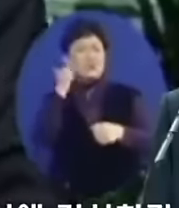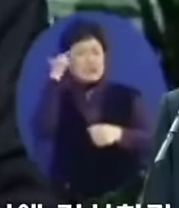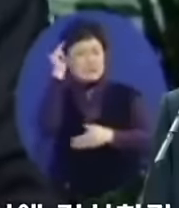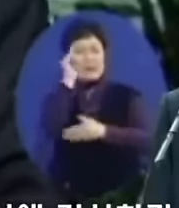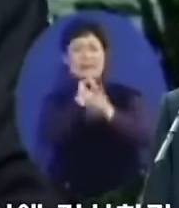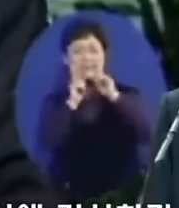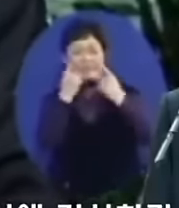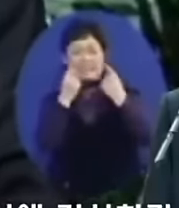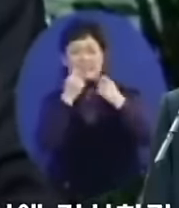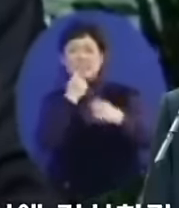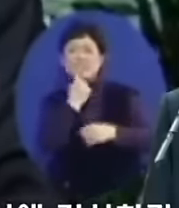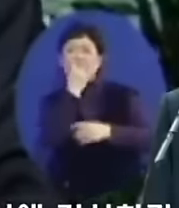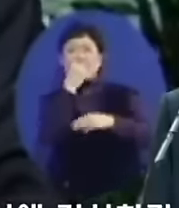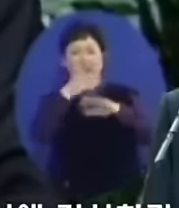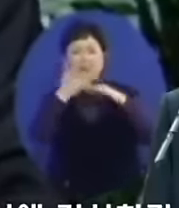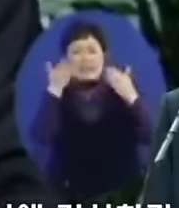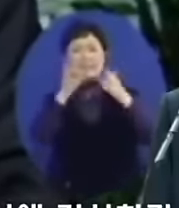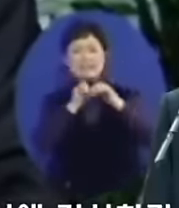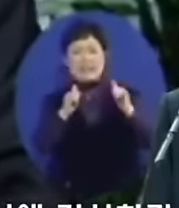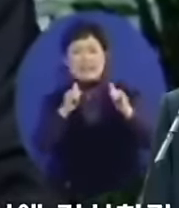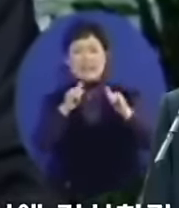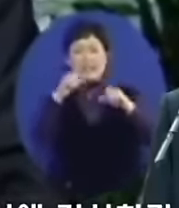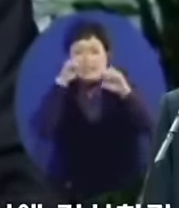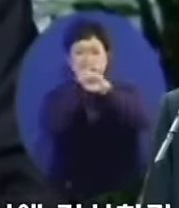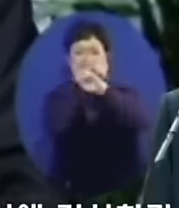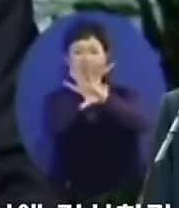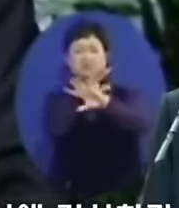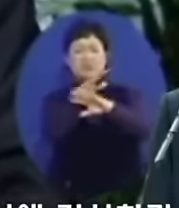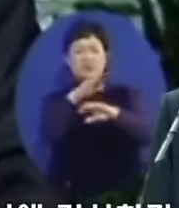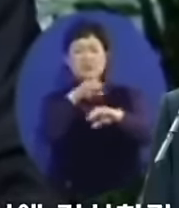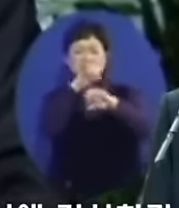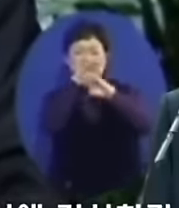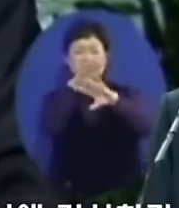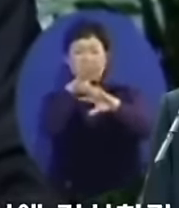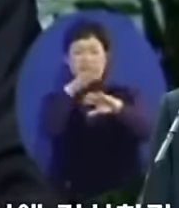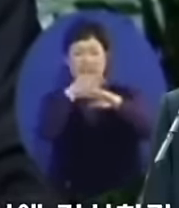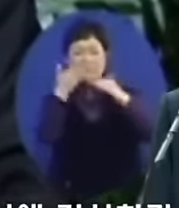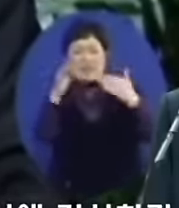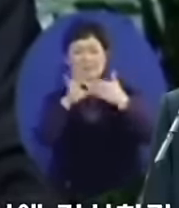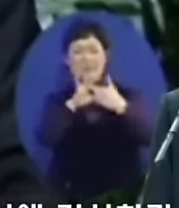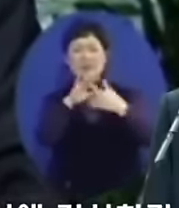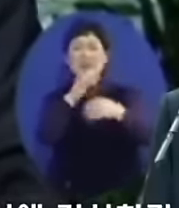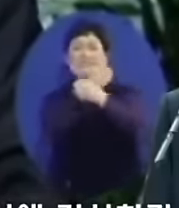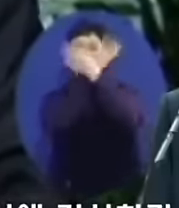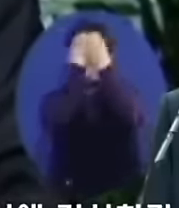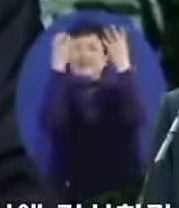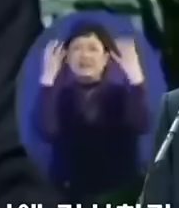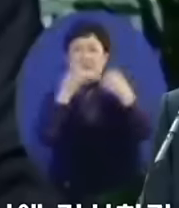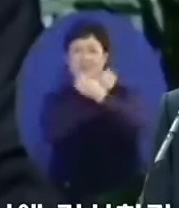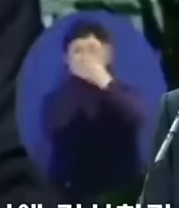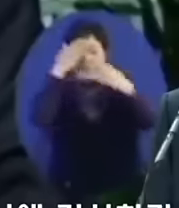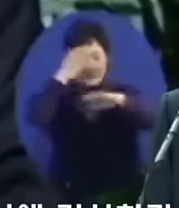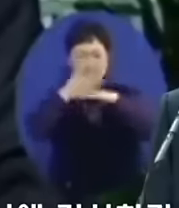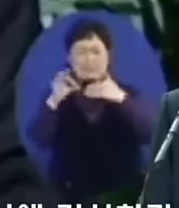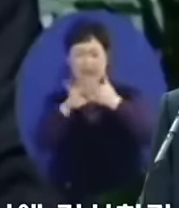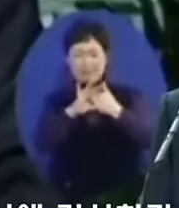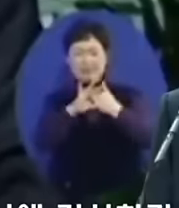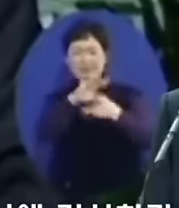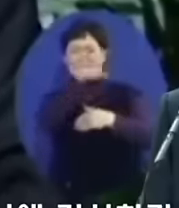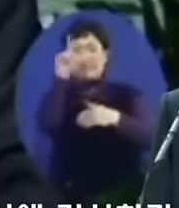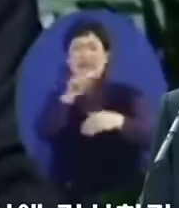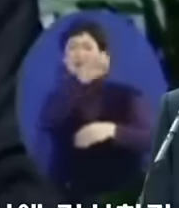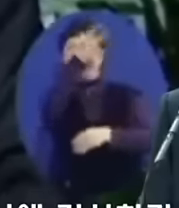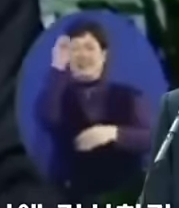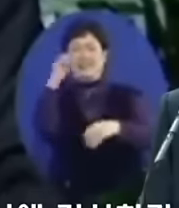것처럼 촛불에 감사하는 자에게는 전등불을, 전등불에 감사하는 자에게는 별빛을, 별빛에 감사하는 자에게는